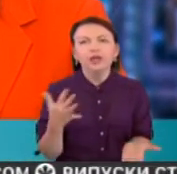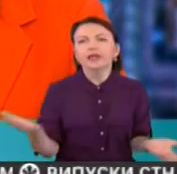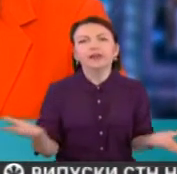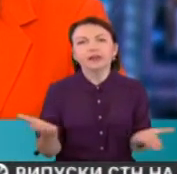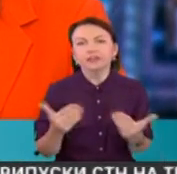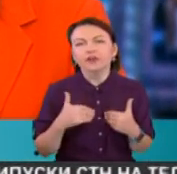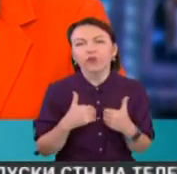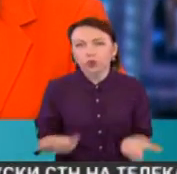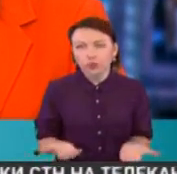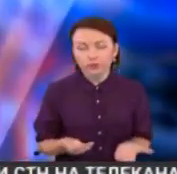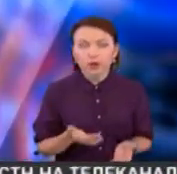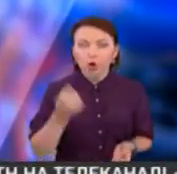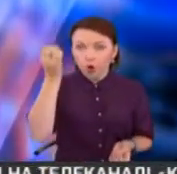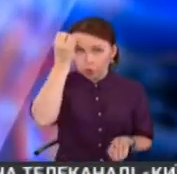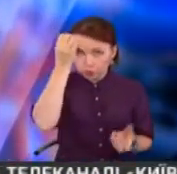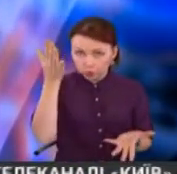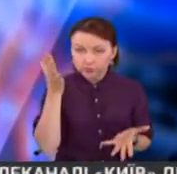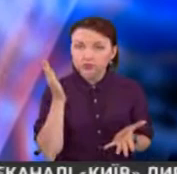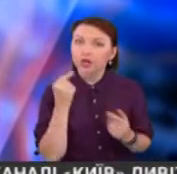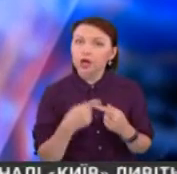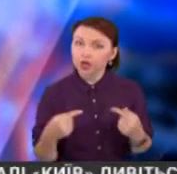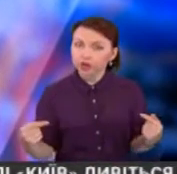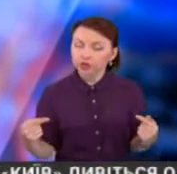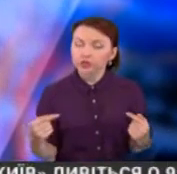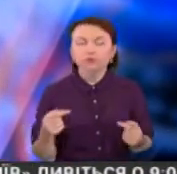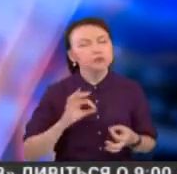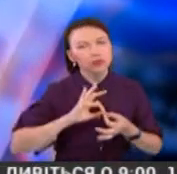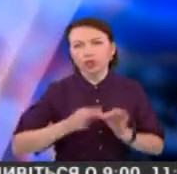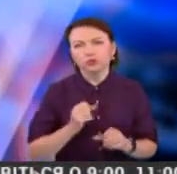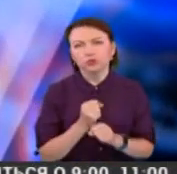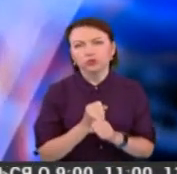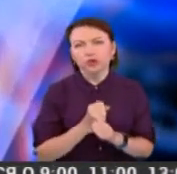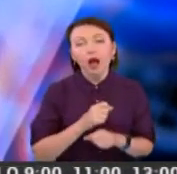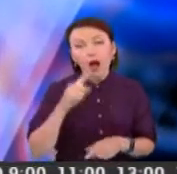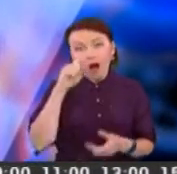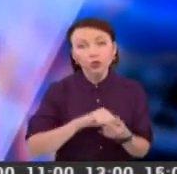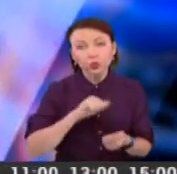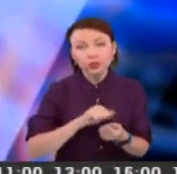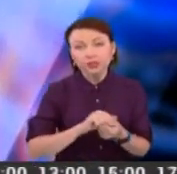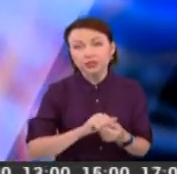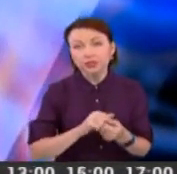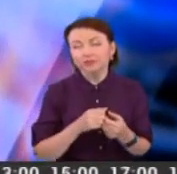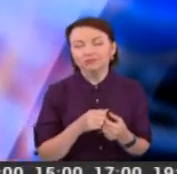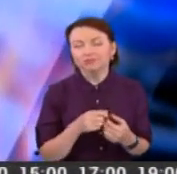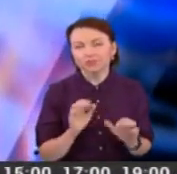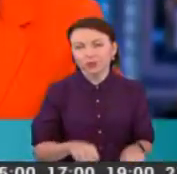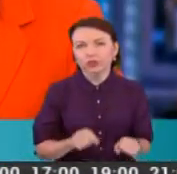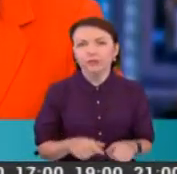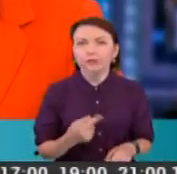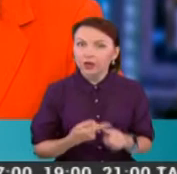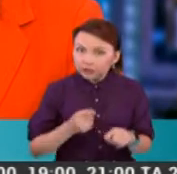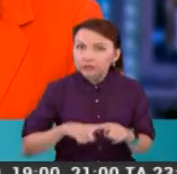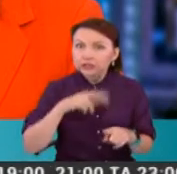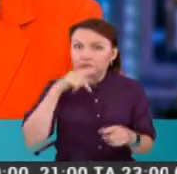завгодно. Розумні речі складно зробити, а дурниць Можливо. Але від тих дурниць залежить наше